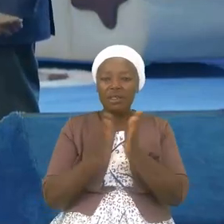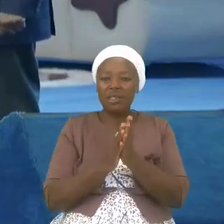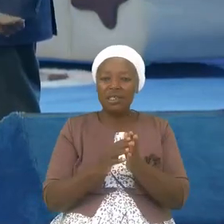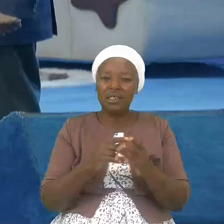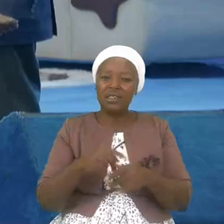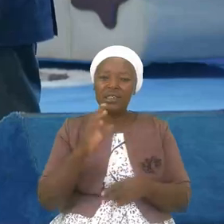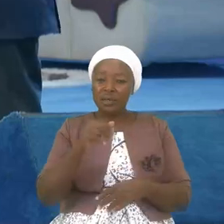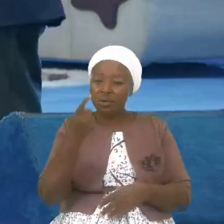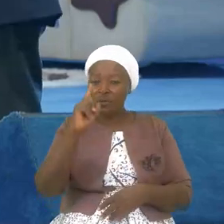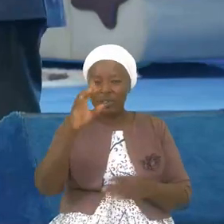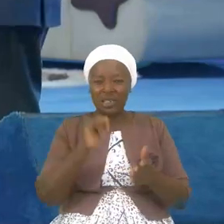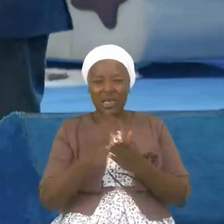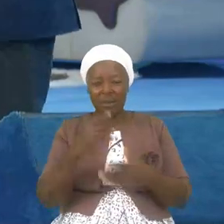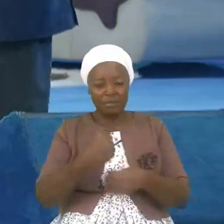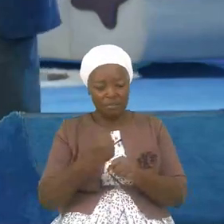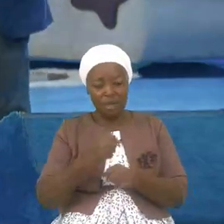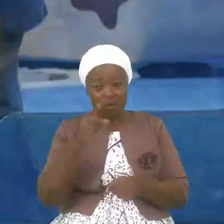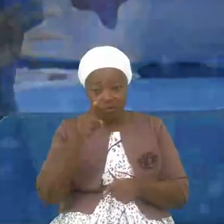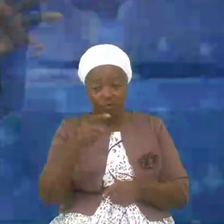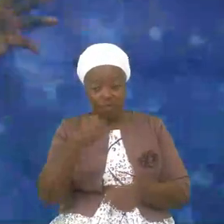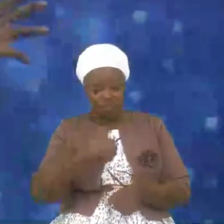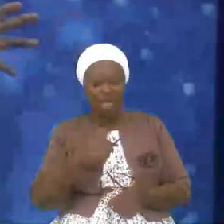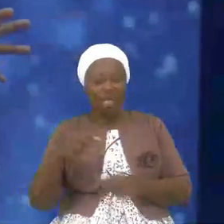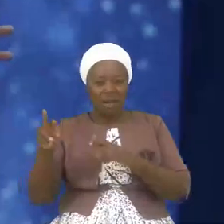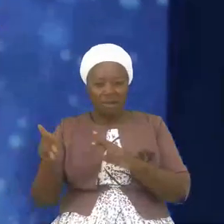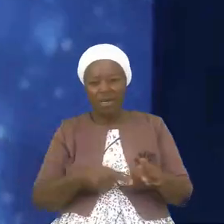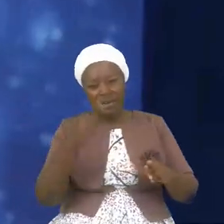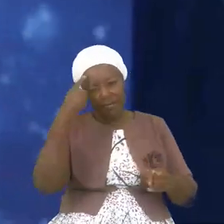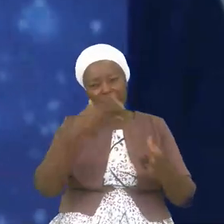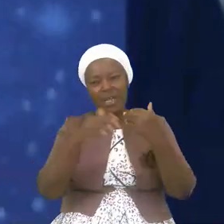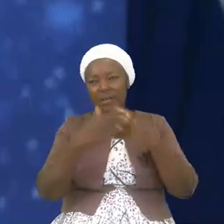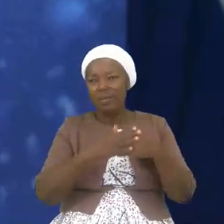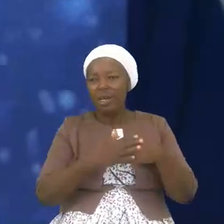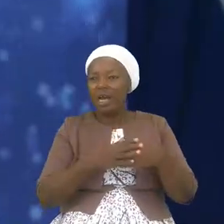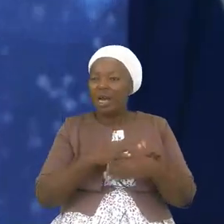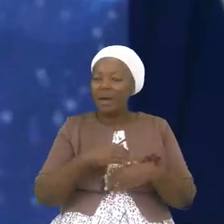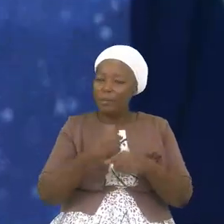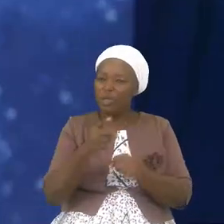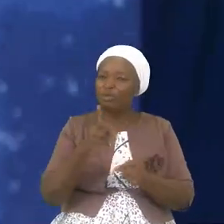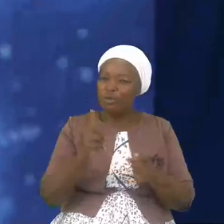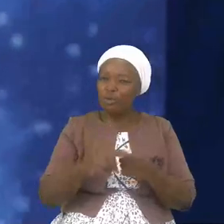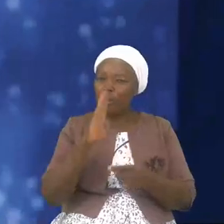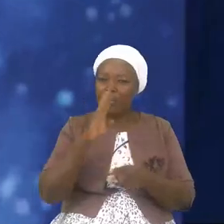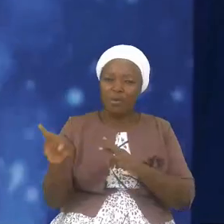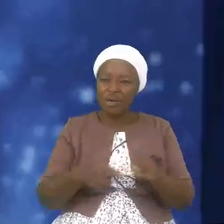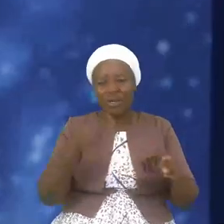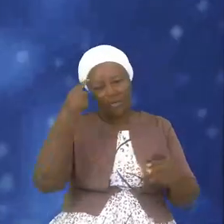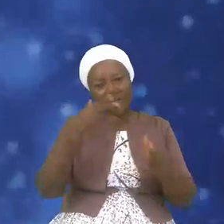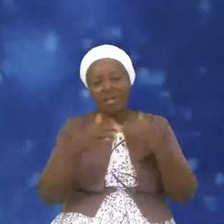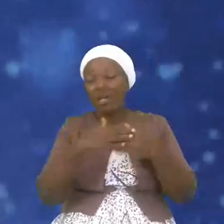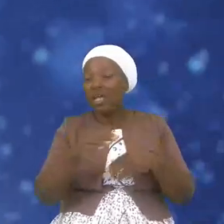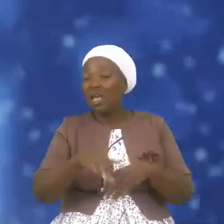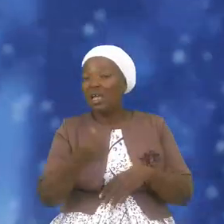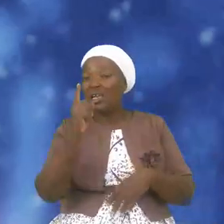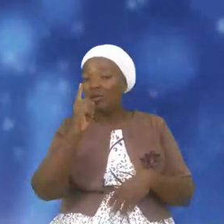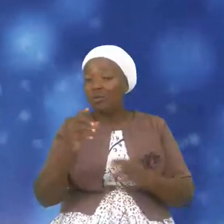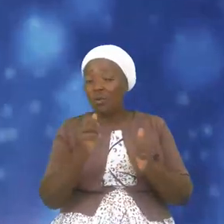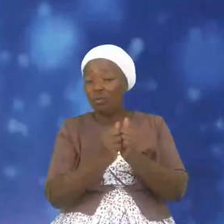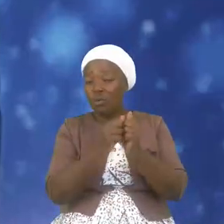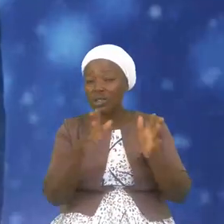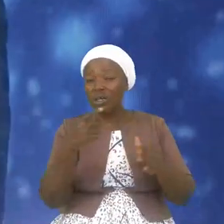dignes pour le ciel. Tout le monde sans l'aide céleste, tout le monde sans